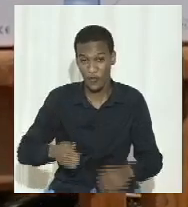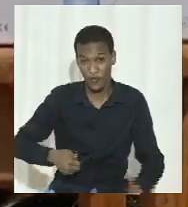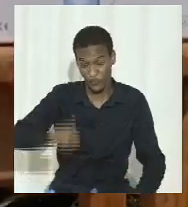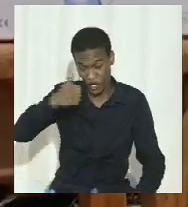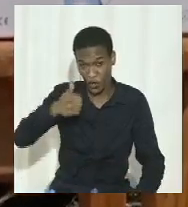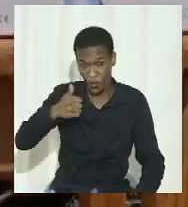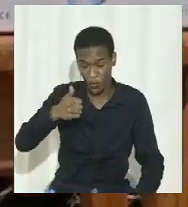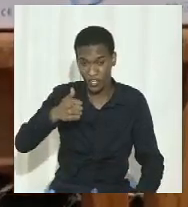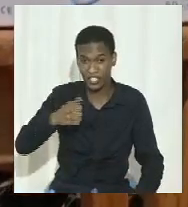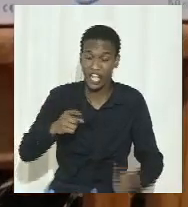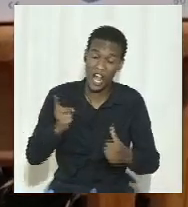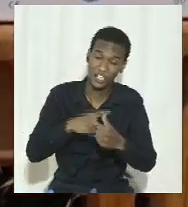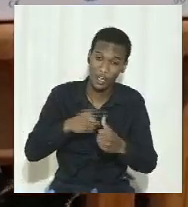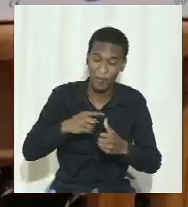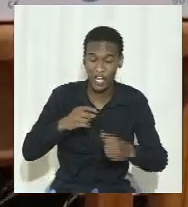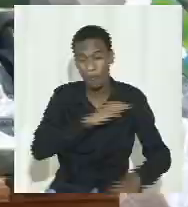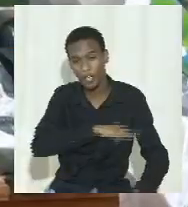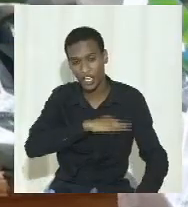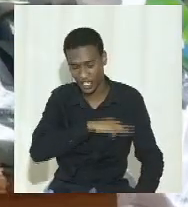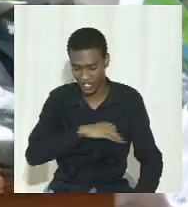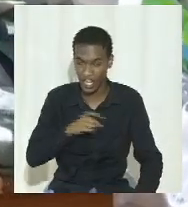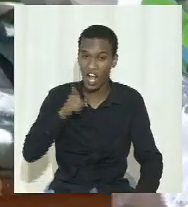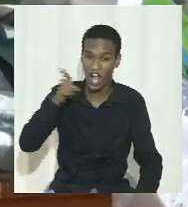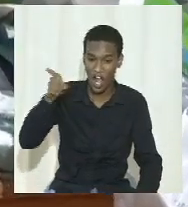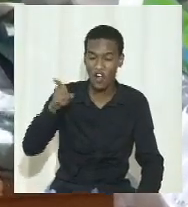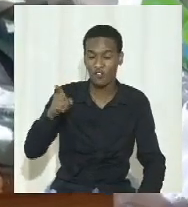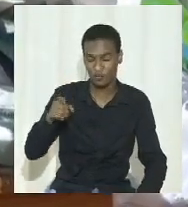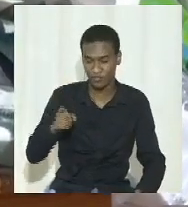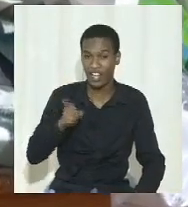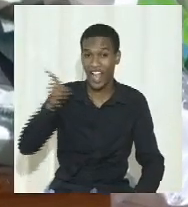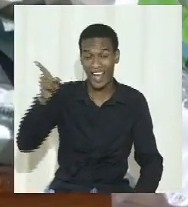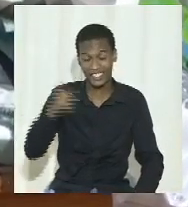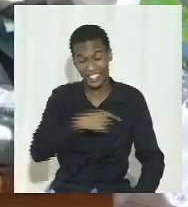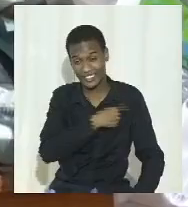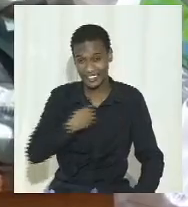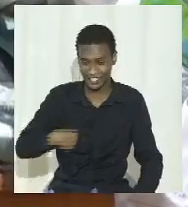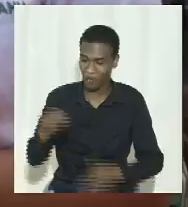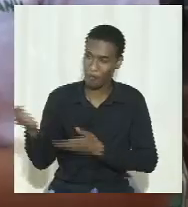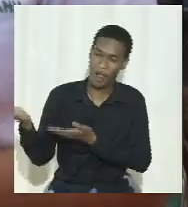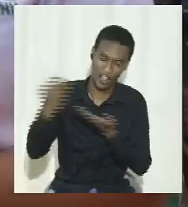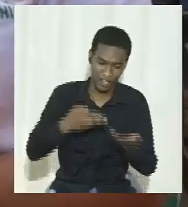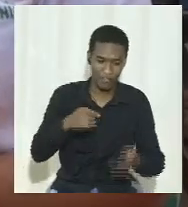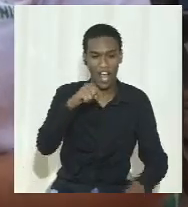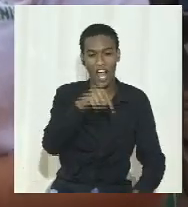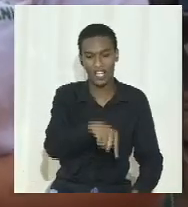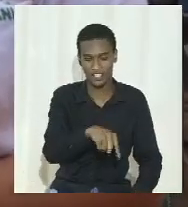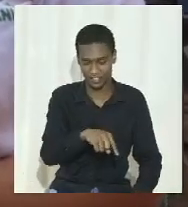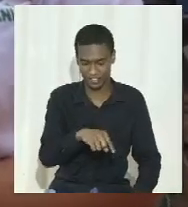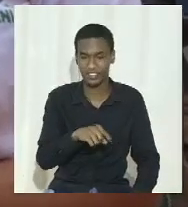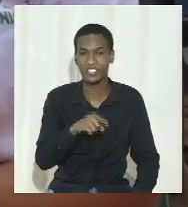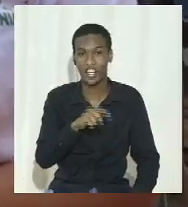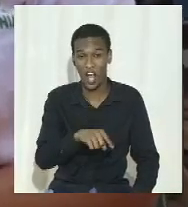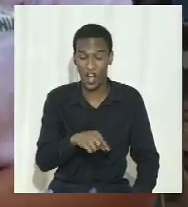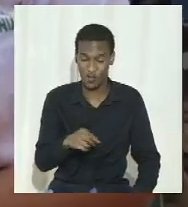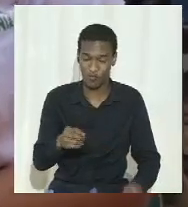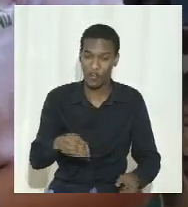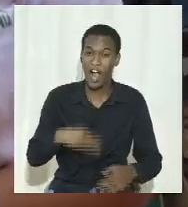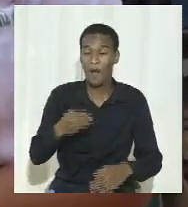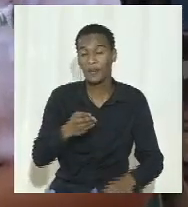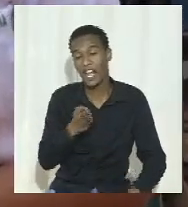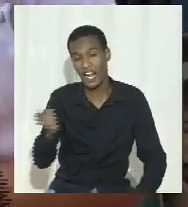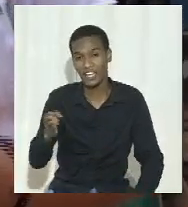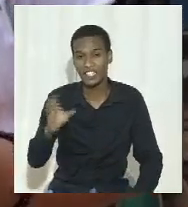Kristina Razanamasoa tolotra avy amin'ny ambasady avy any Chine anona tolotry ny governora ny faritra Moromani amin'ny alalan'ny CRCO ho an'ny aty